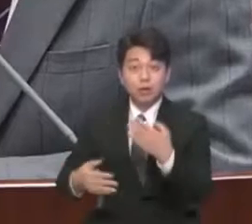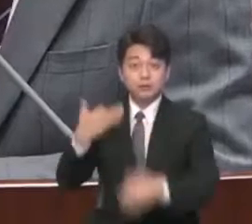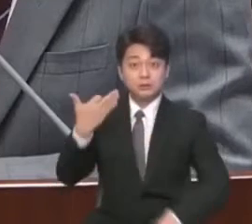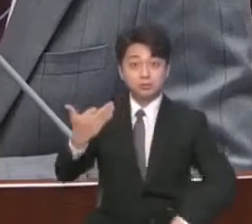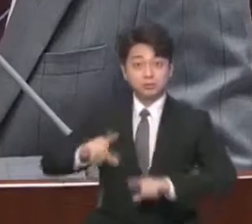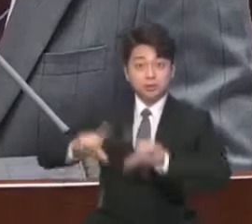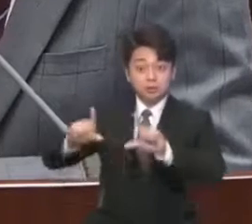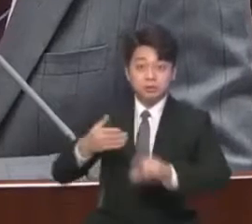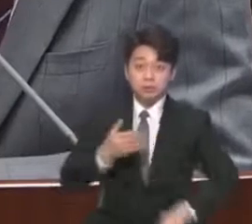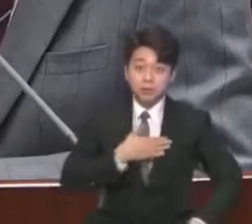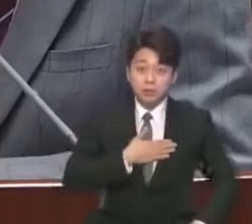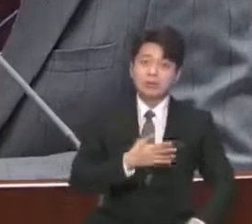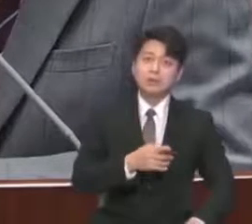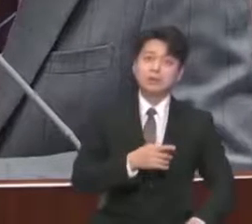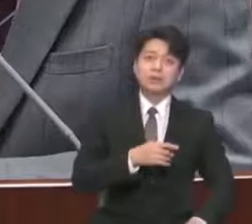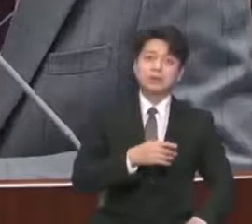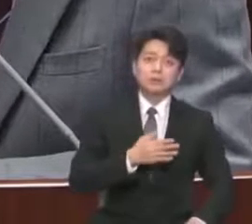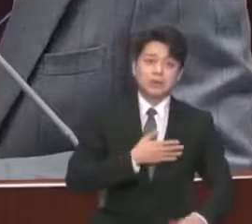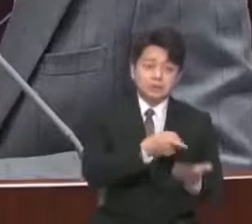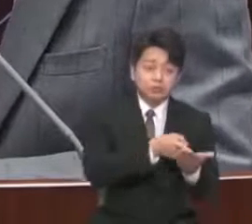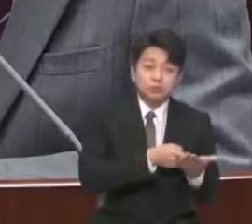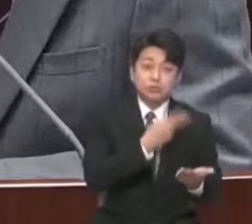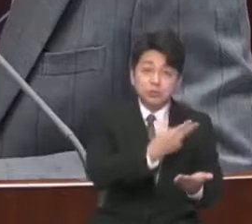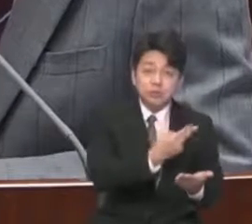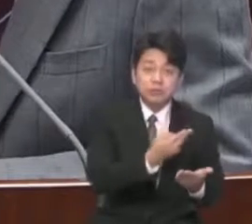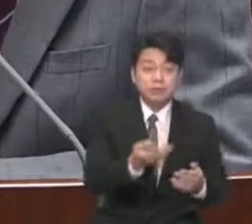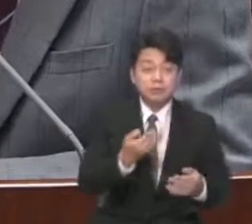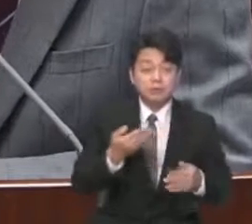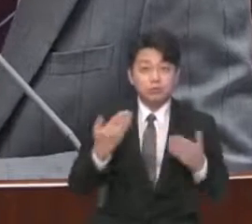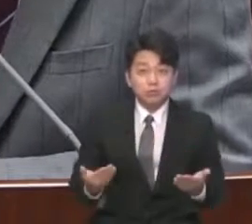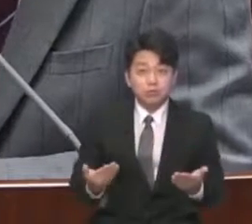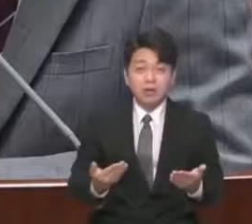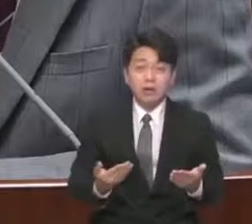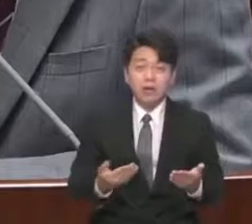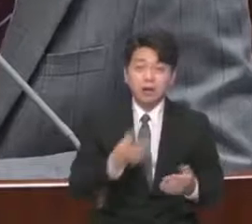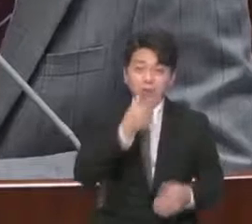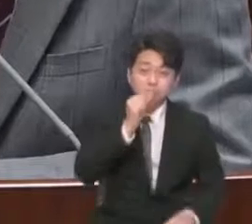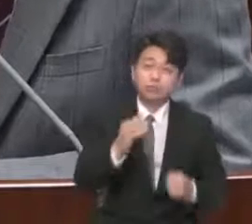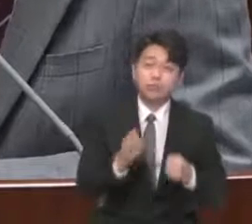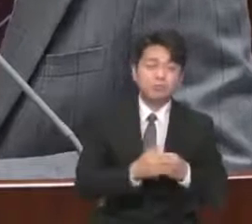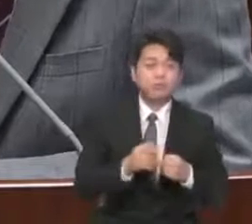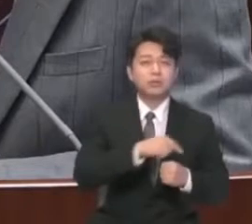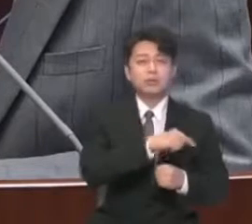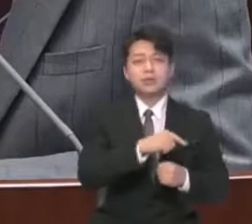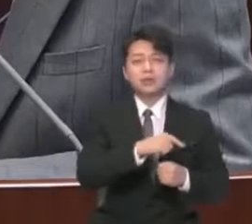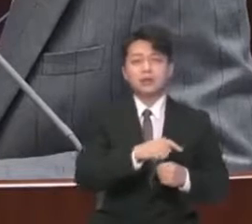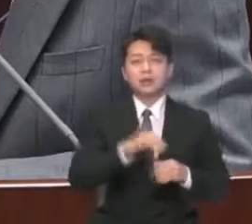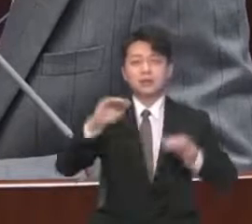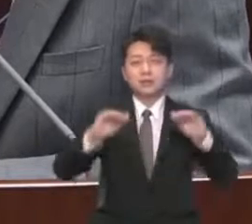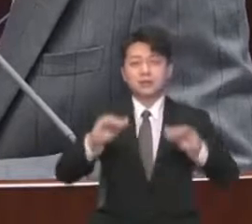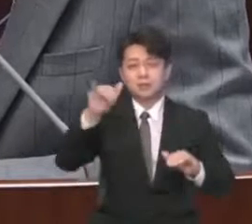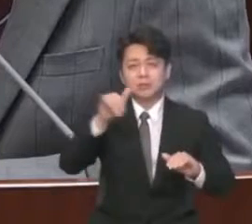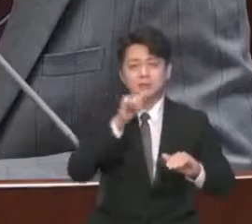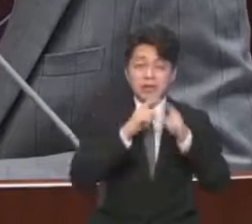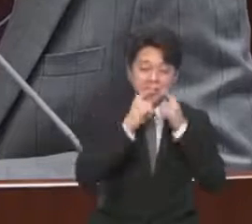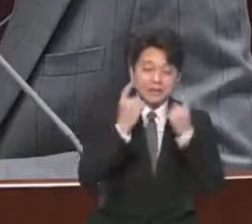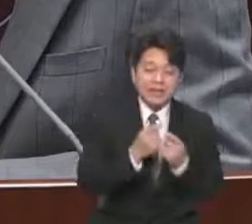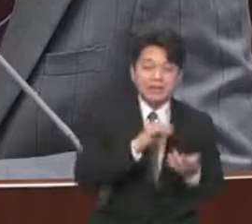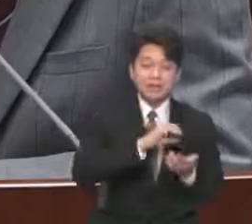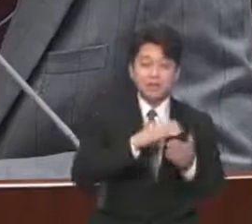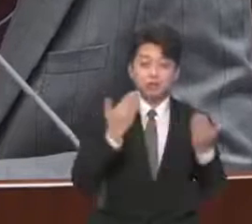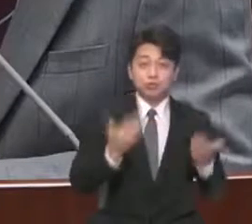4일밖에 못 받았어요. 서일병하고 큰 차이가 없는데 이 친구도 차별받은 거 맞죠? 그 친구처럼